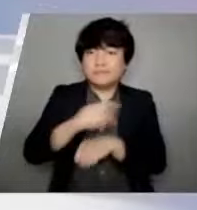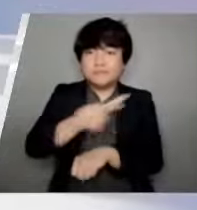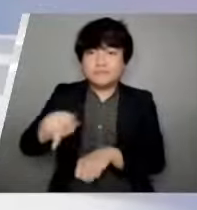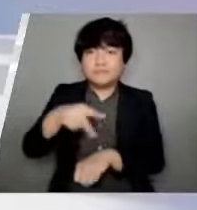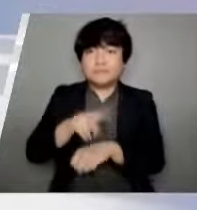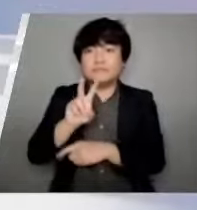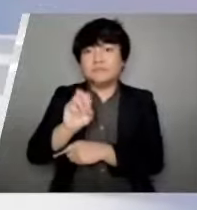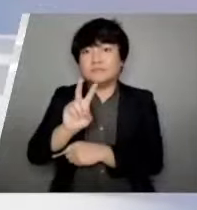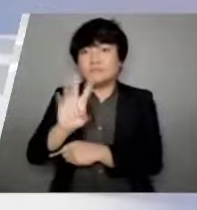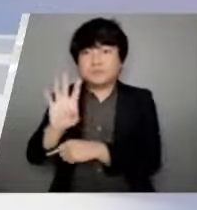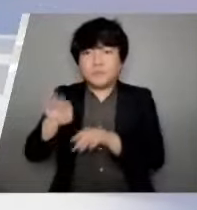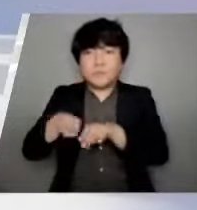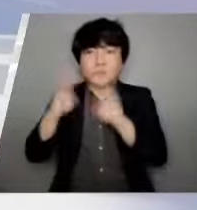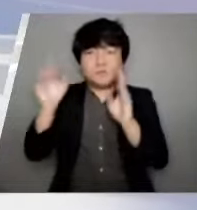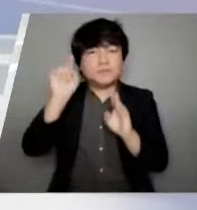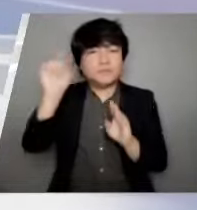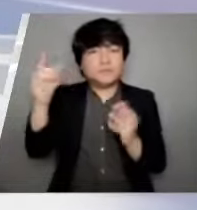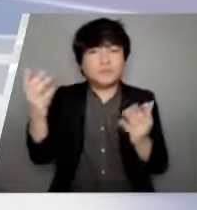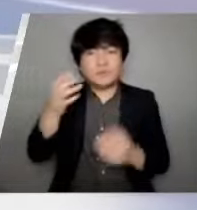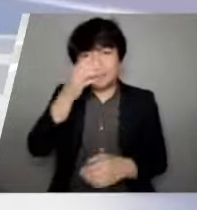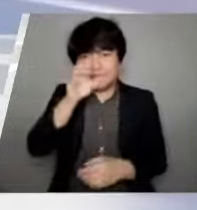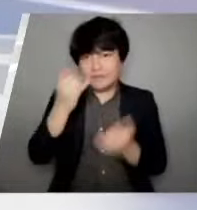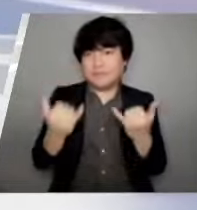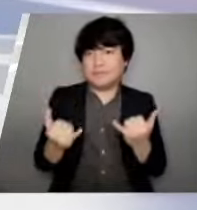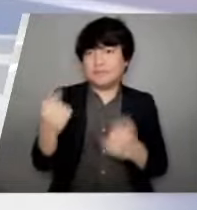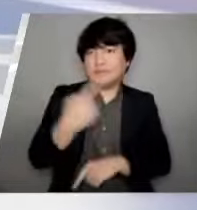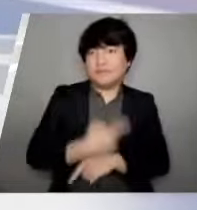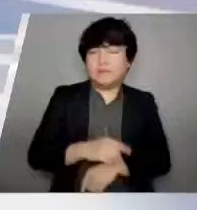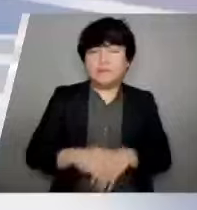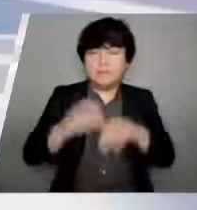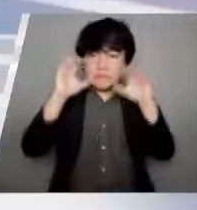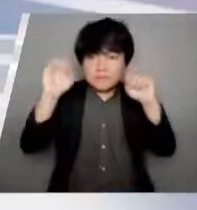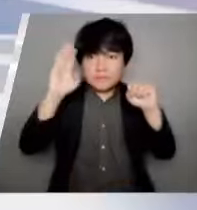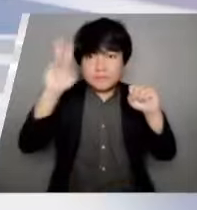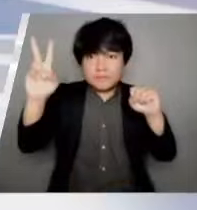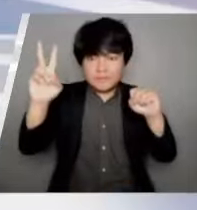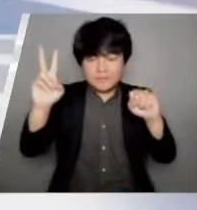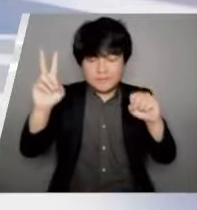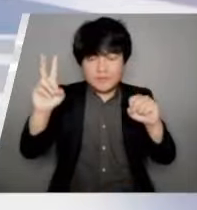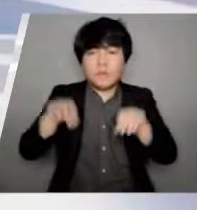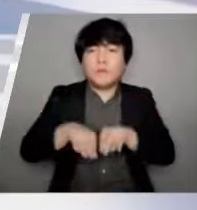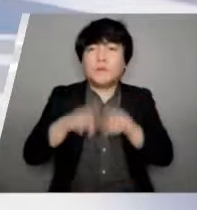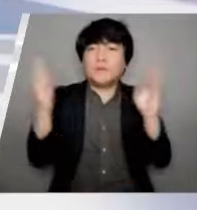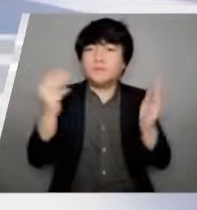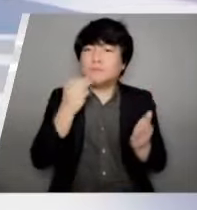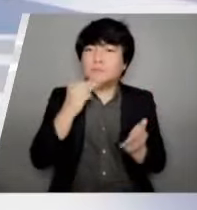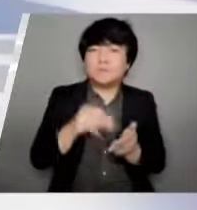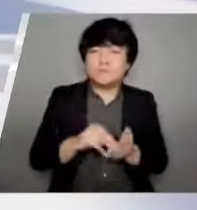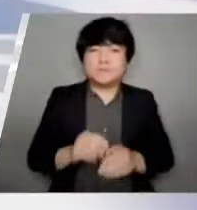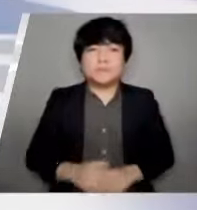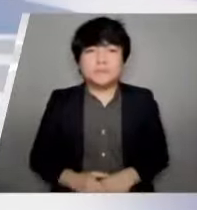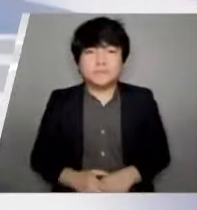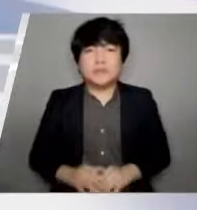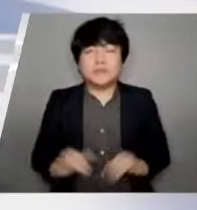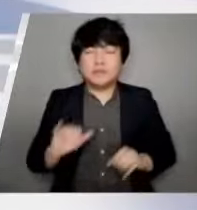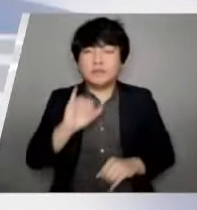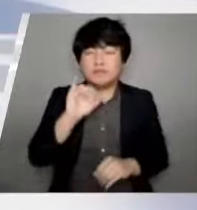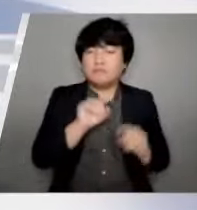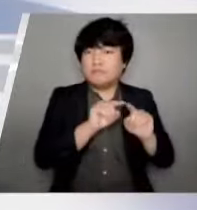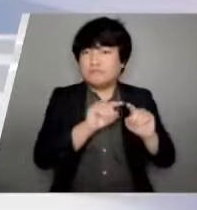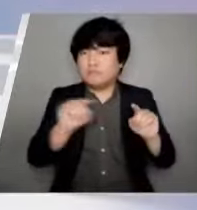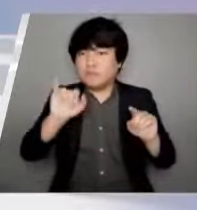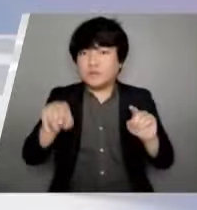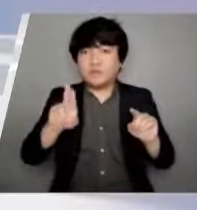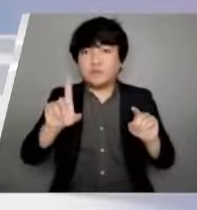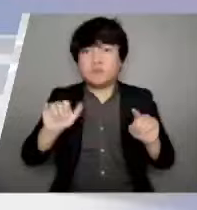ngayong araw. Pinangunahan ni Pangulong Bongbong Marcos ang opening ceremony. Hanggang sa July 16 ang Palarong Pambansa, kaya patuloy